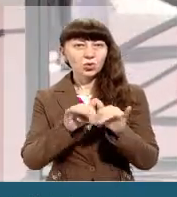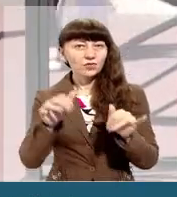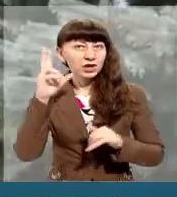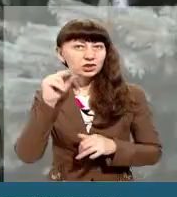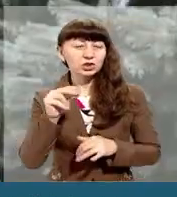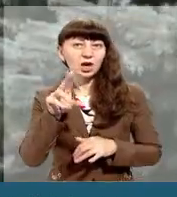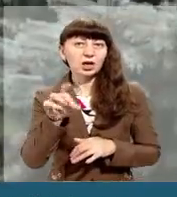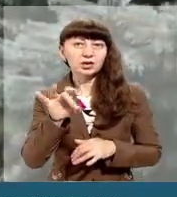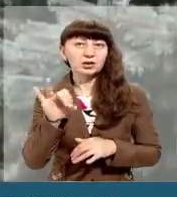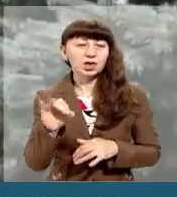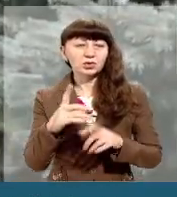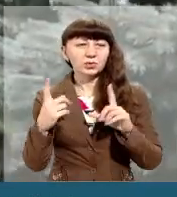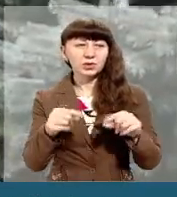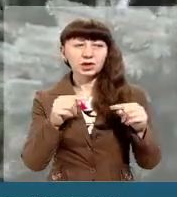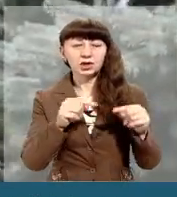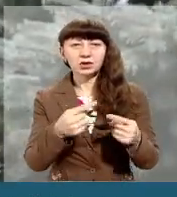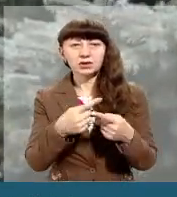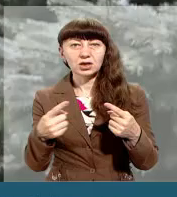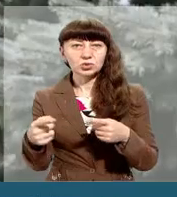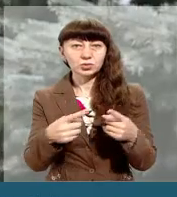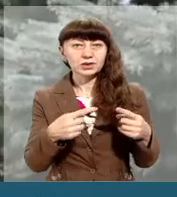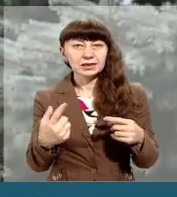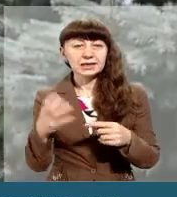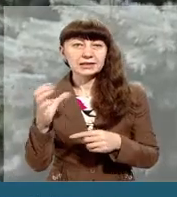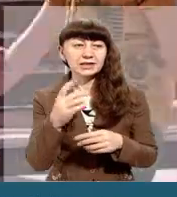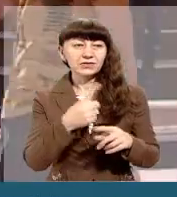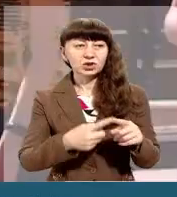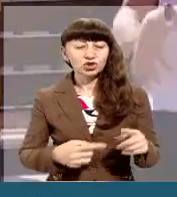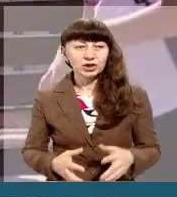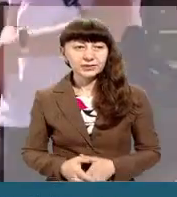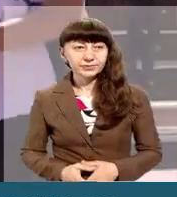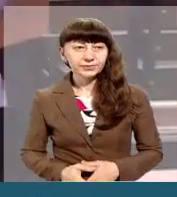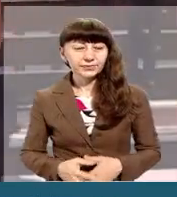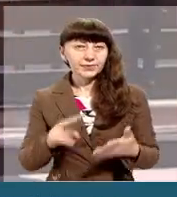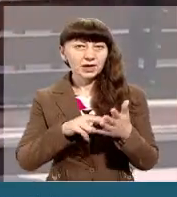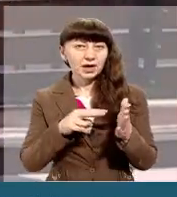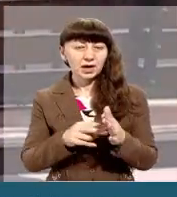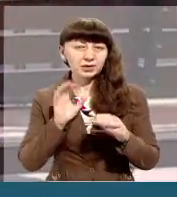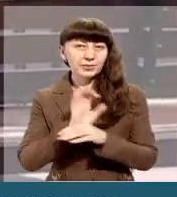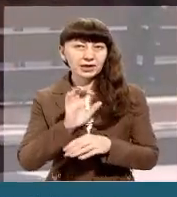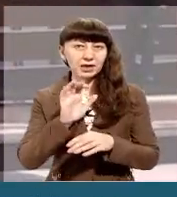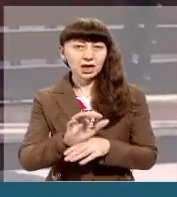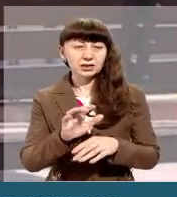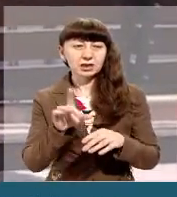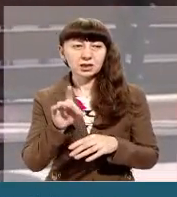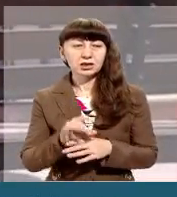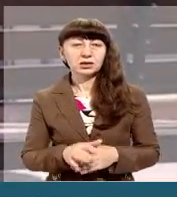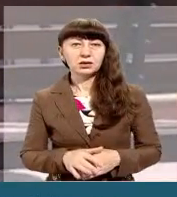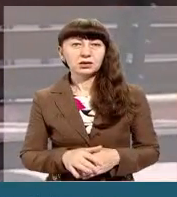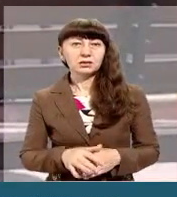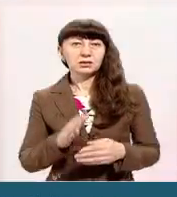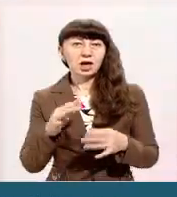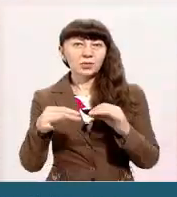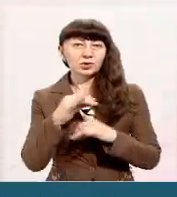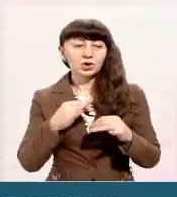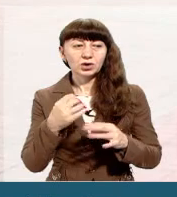численности кандидатов, прибывших в трудодефицитные регионы, а это северные регионы. Проект приказа размещен на портале «Открытая НПА» для публичного